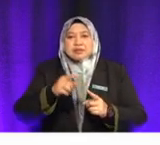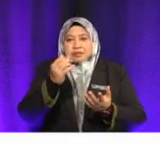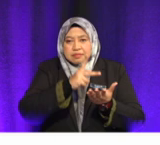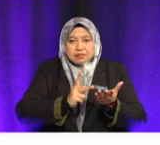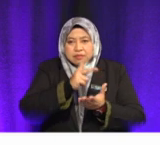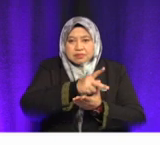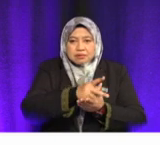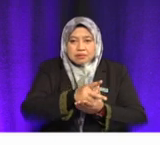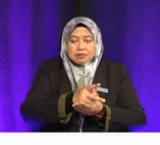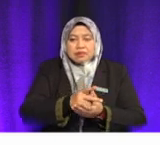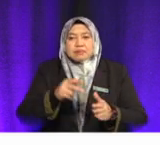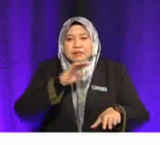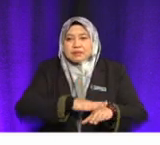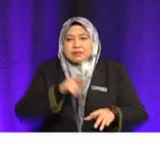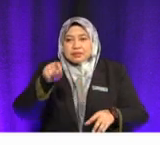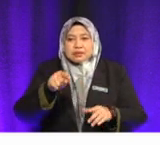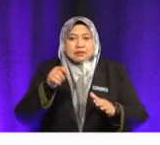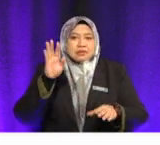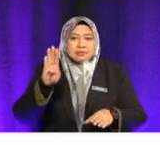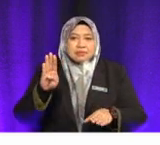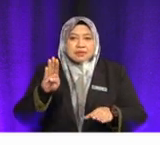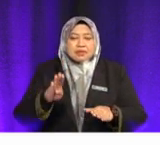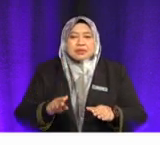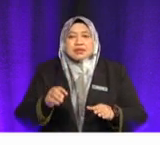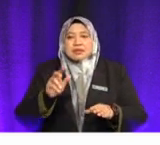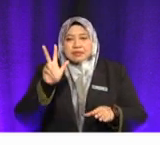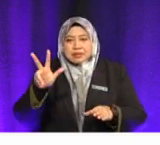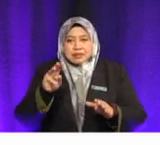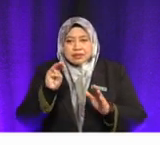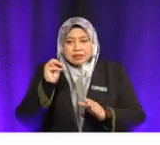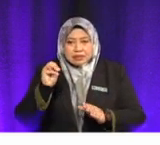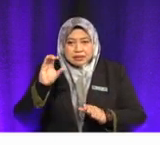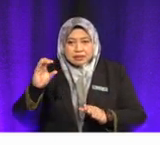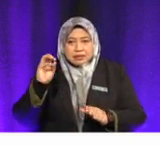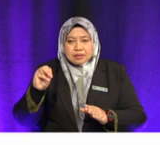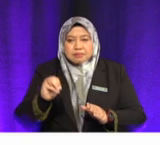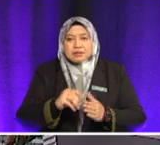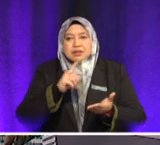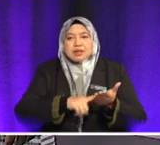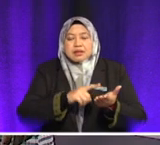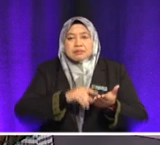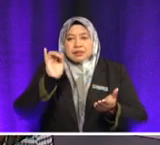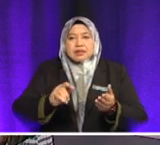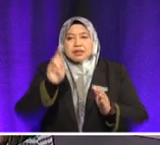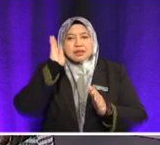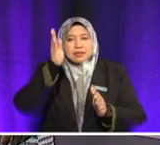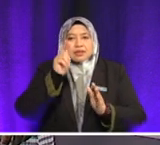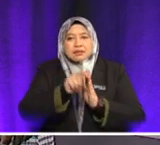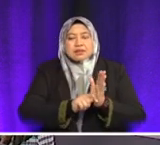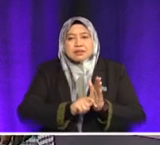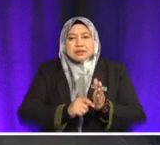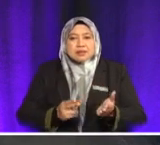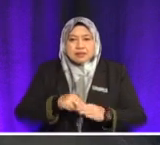3 cm dari satu titik tetap m Oke kalau mirror yang berhasil